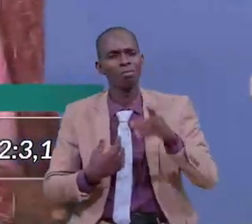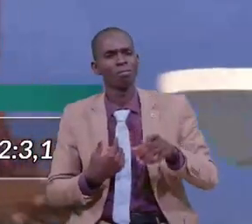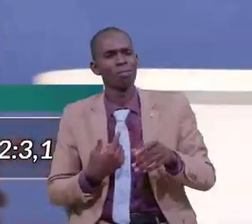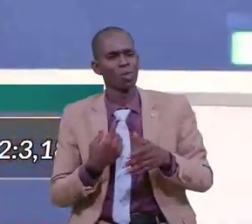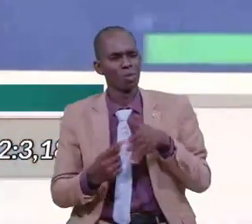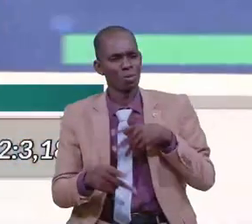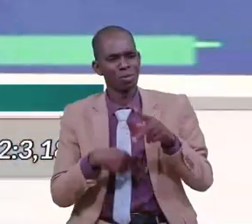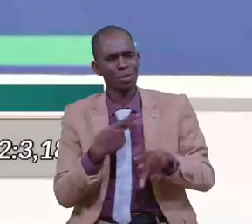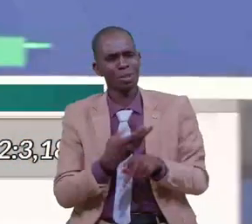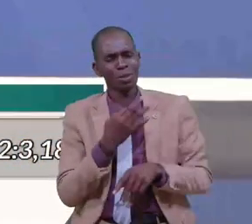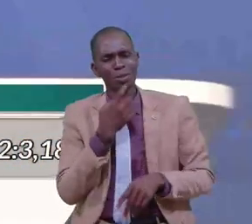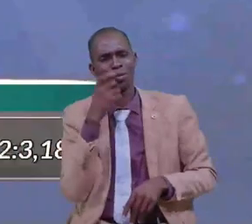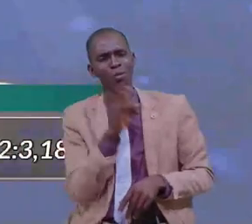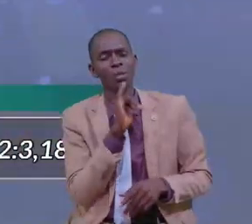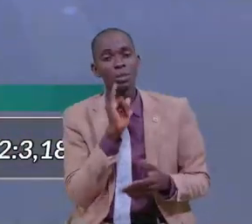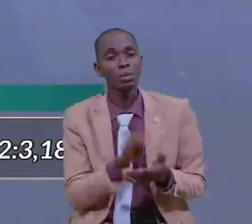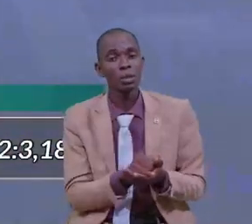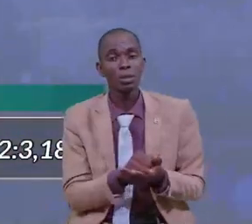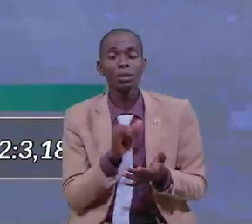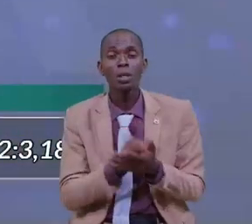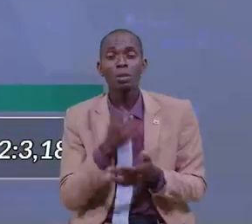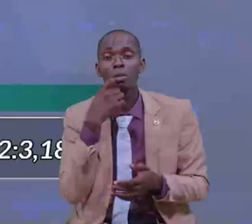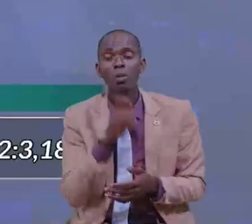Quel type de commandement ça? Le commandement est.